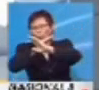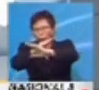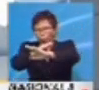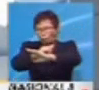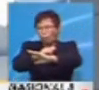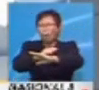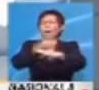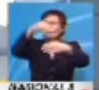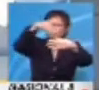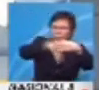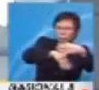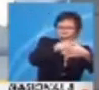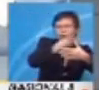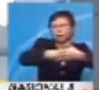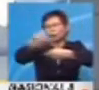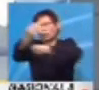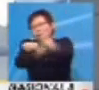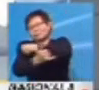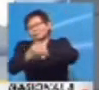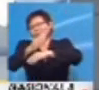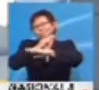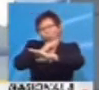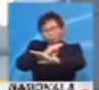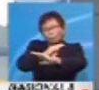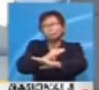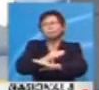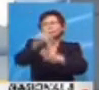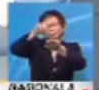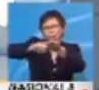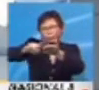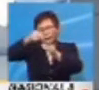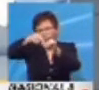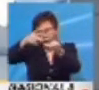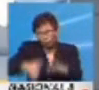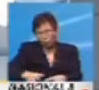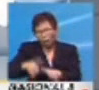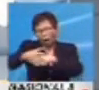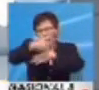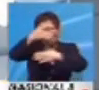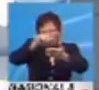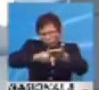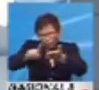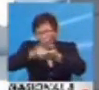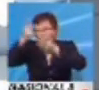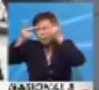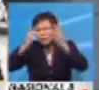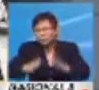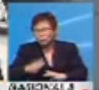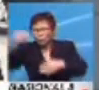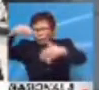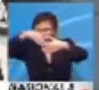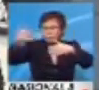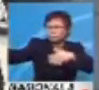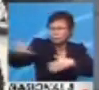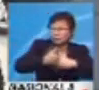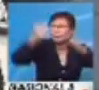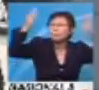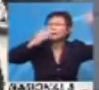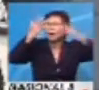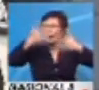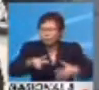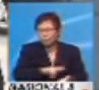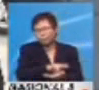di pintu keluar dan masuk negara sistem saringan awal penumpang juga dijalankan ke atas pelancong yang memasuki negara ini sebelum